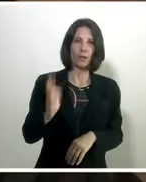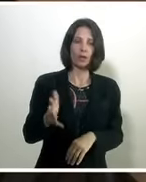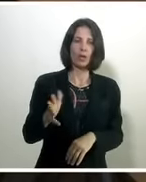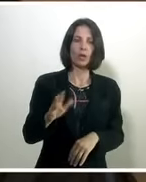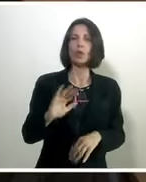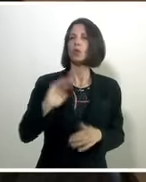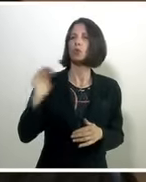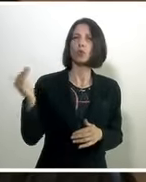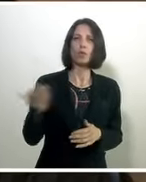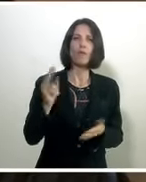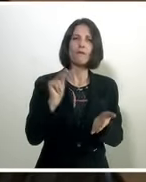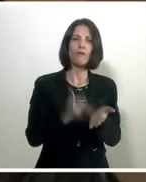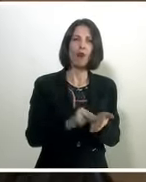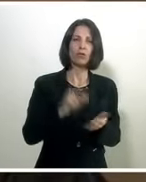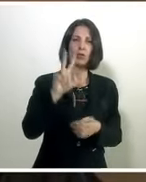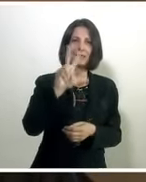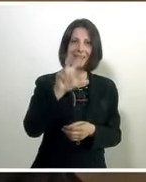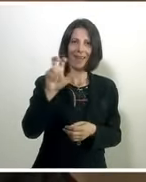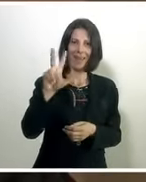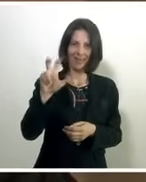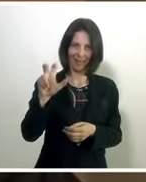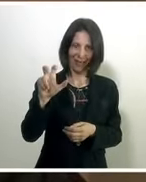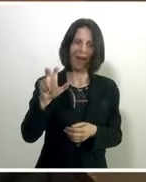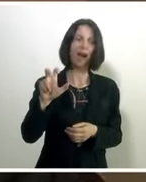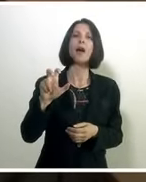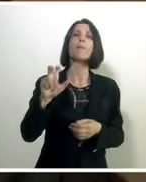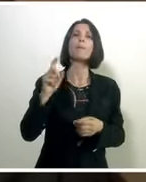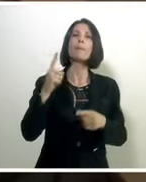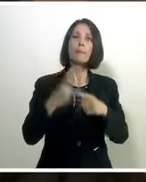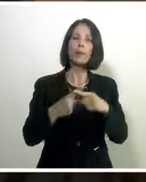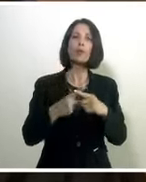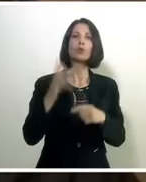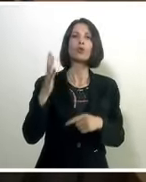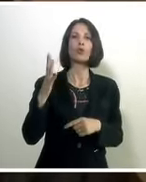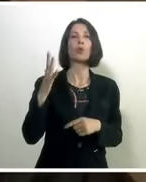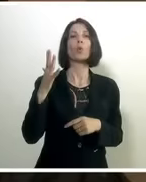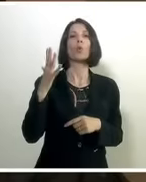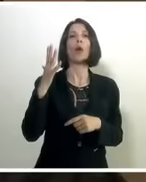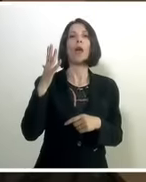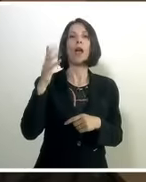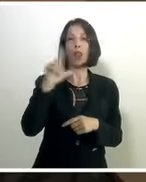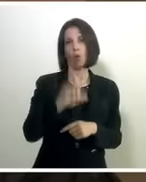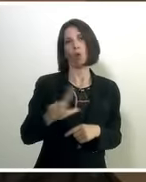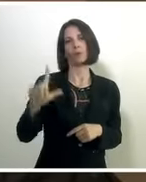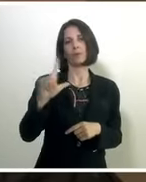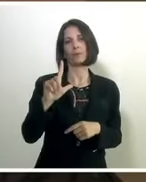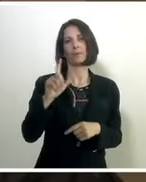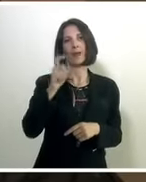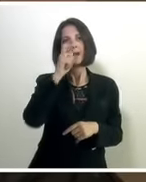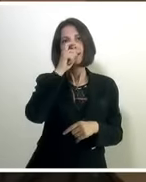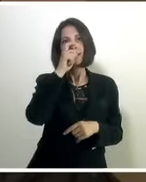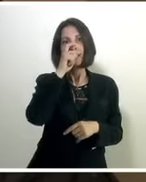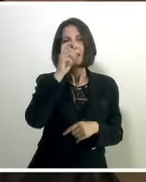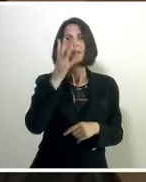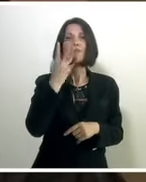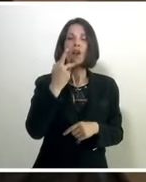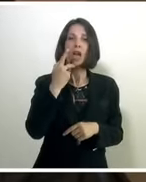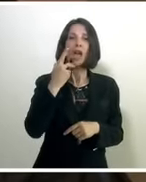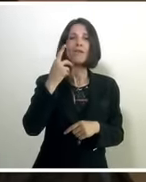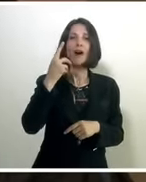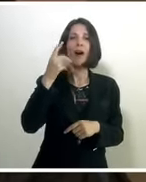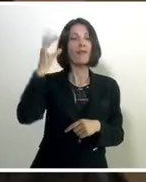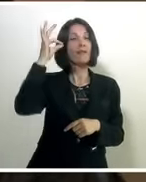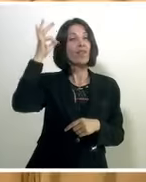chiese di fare la tesi di laurea sulla filosof del diritto pubblico di Hegel tesi che purtroppo non fu mai completata ma ponendo nella